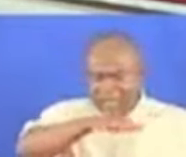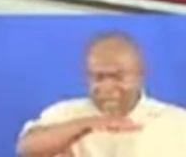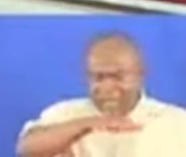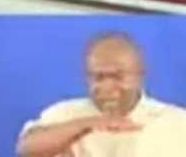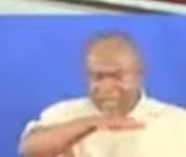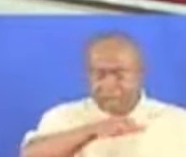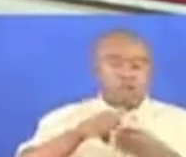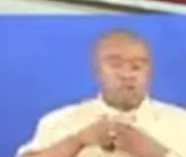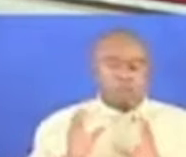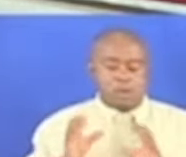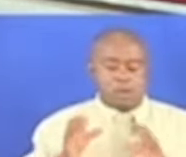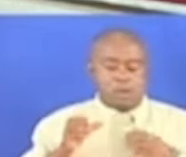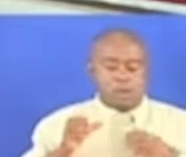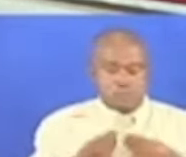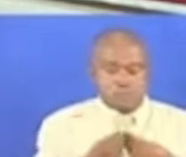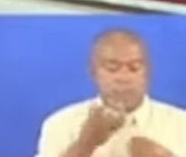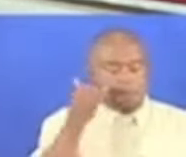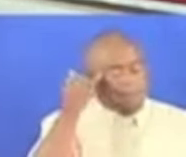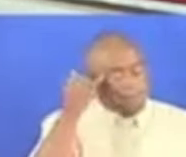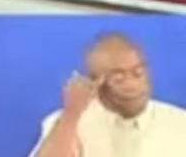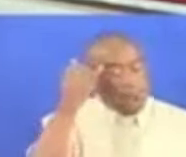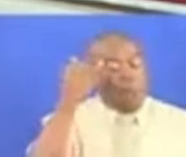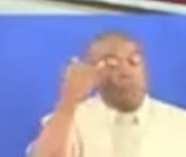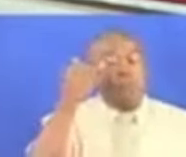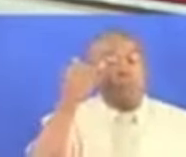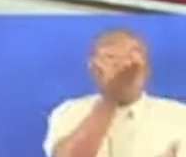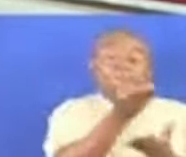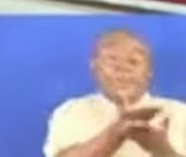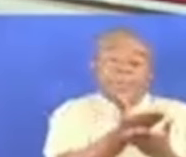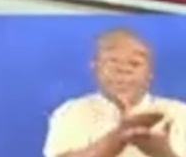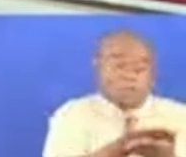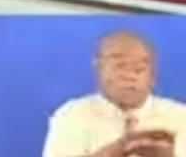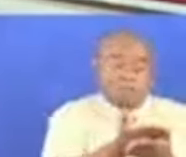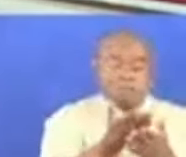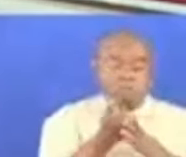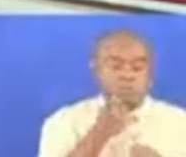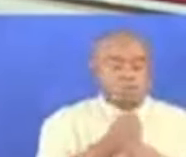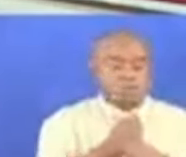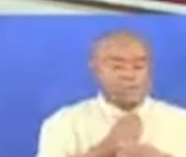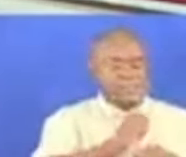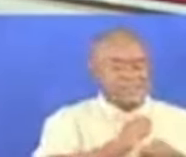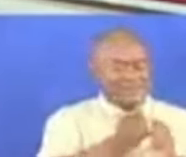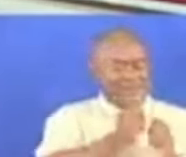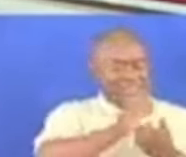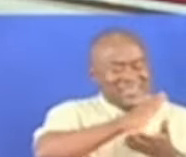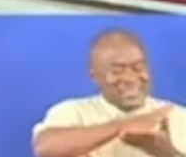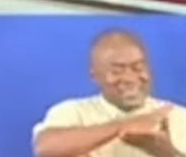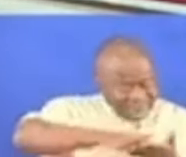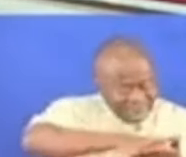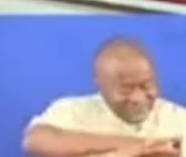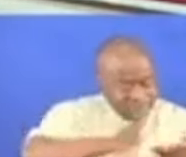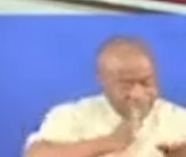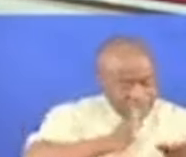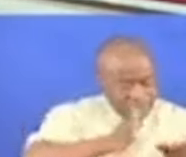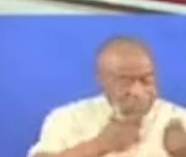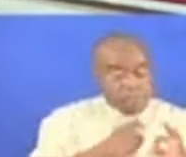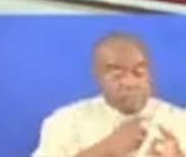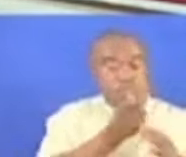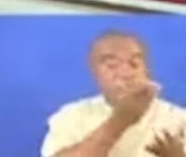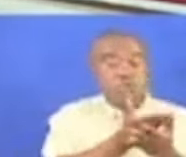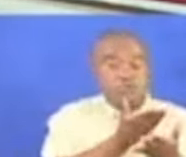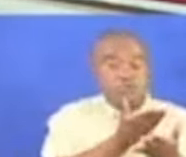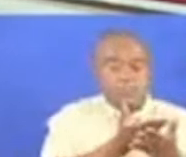wa Kama wali Tolea maoni mapendeleo MSI Ili ku bores huu msw